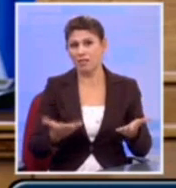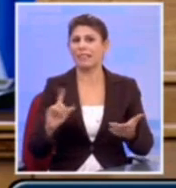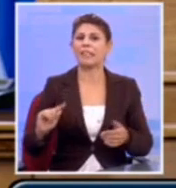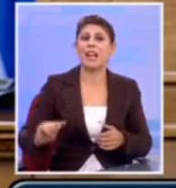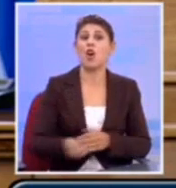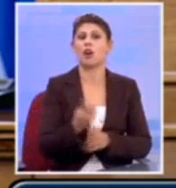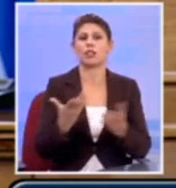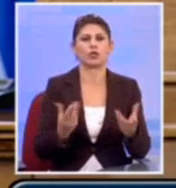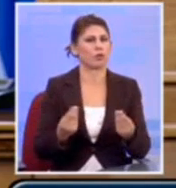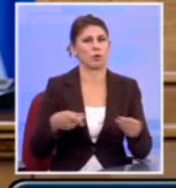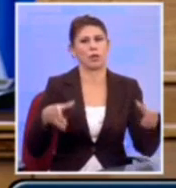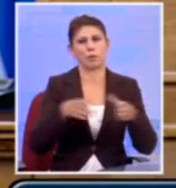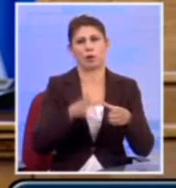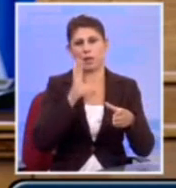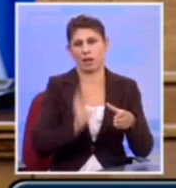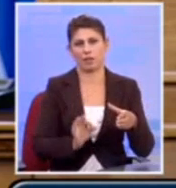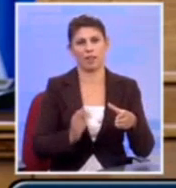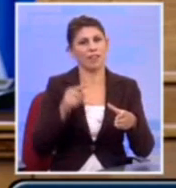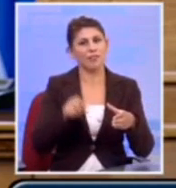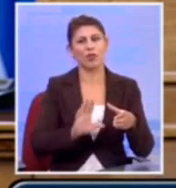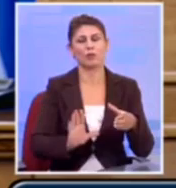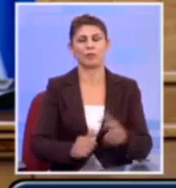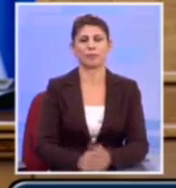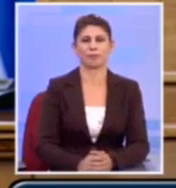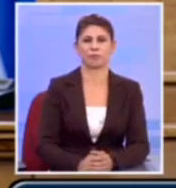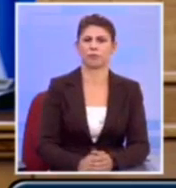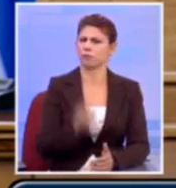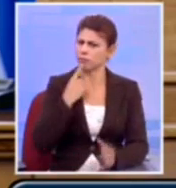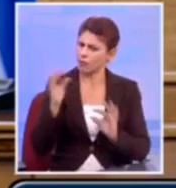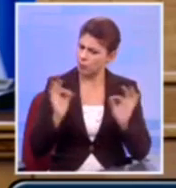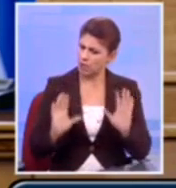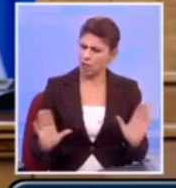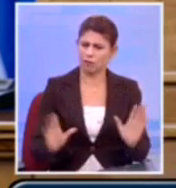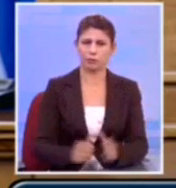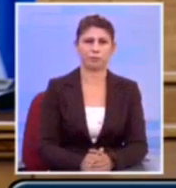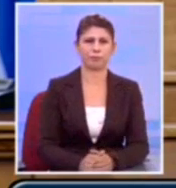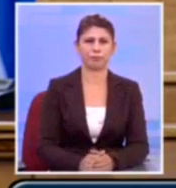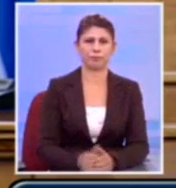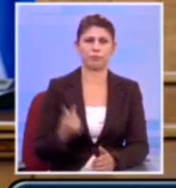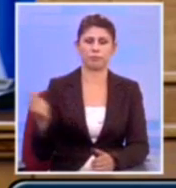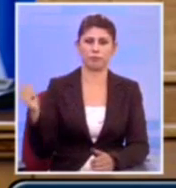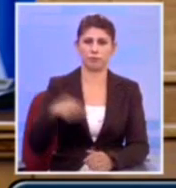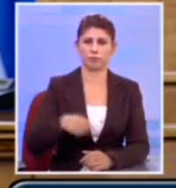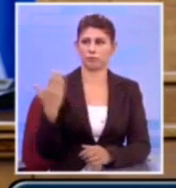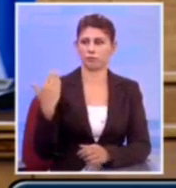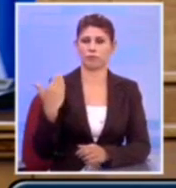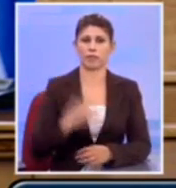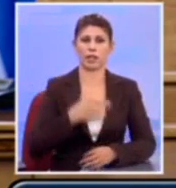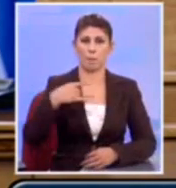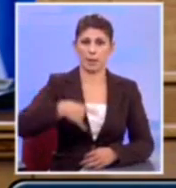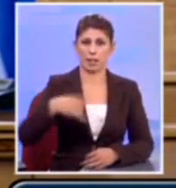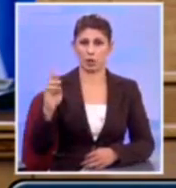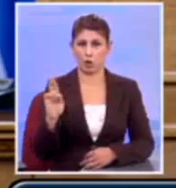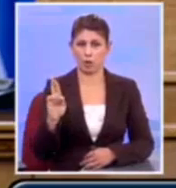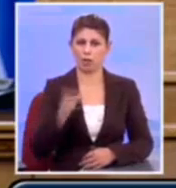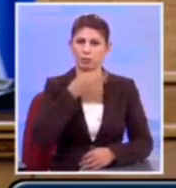ενοχλεί τόσο πολύ η Επιτροπή Αλήθειας είναι αυτό. Και το περιγράφω. Ήρθε προχθές ο κύριος Παναγιώτης Ρουμελιώτης και κατέθεσε